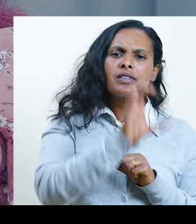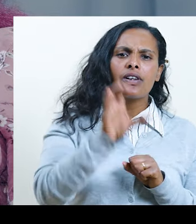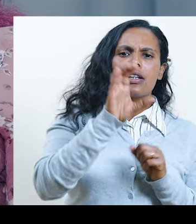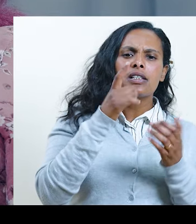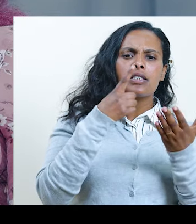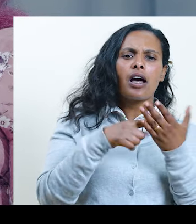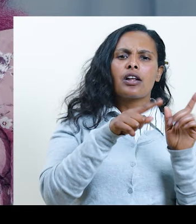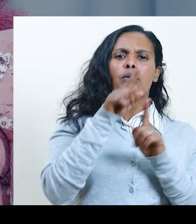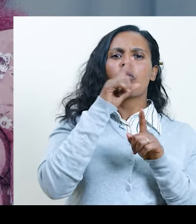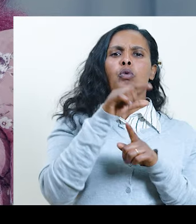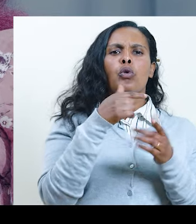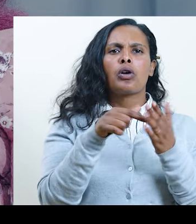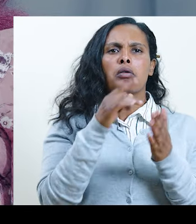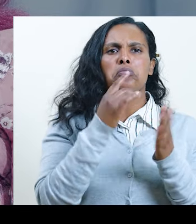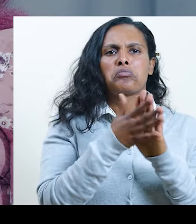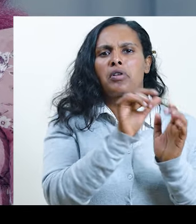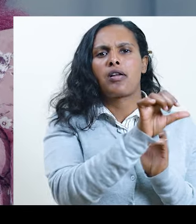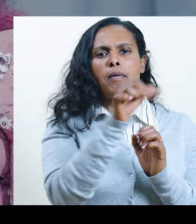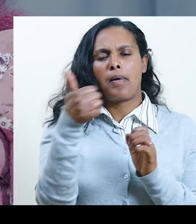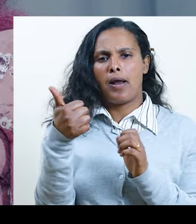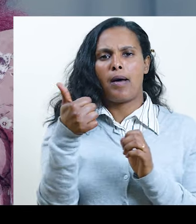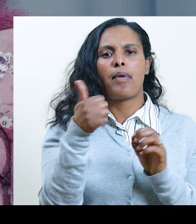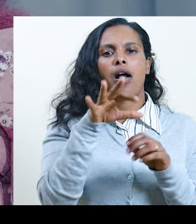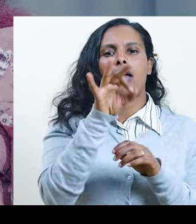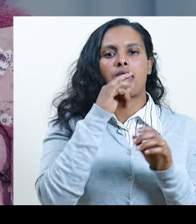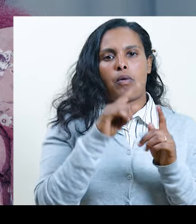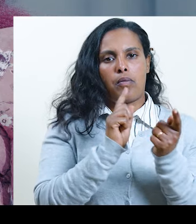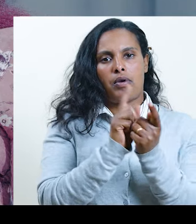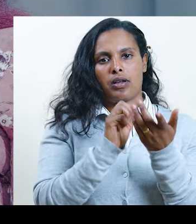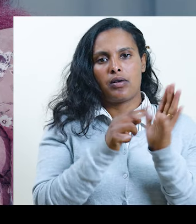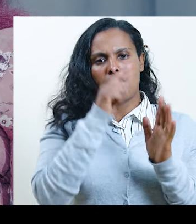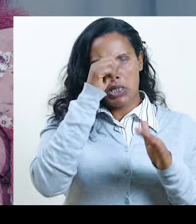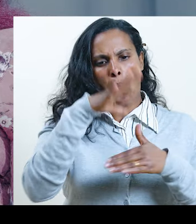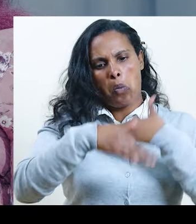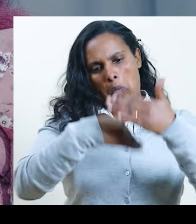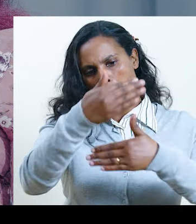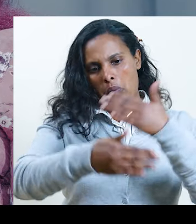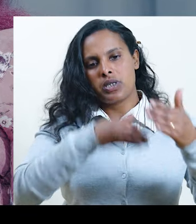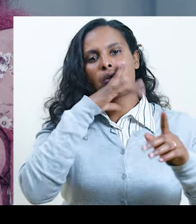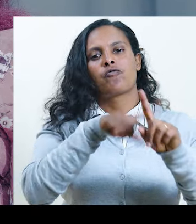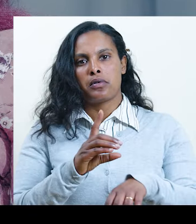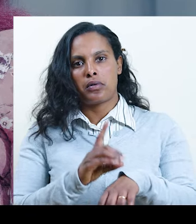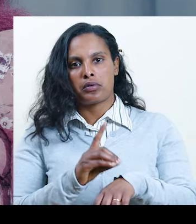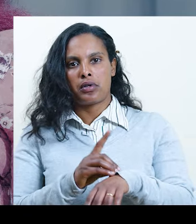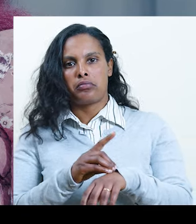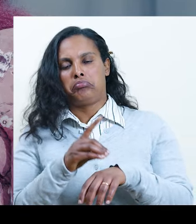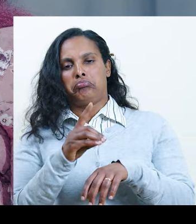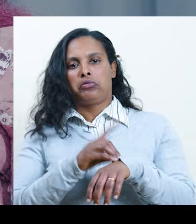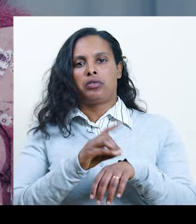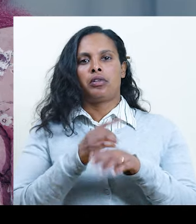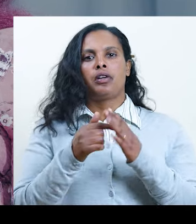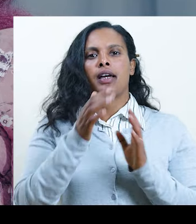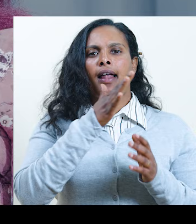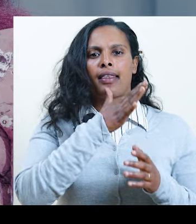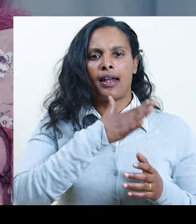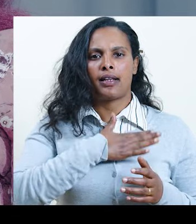ስፈልግ እዛ ደግሞ የምትሰራ አንድ መልካም ልብ ያላት ዶክተር አገኘሁኝ። በሰው ማለት ነው። ዶክተር መነን ማለት